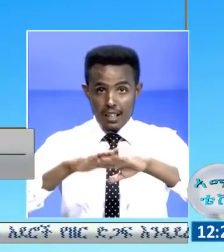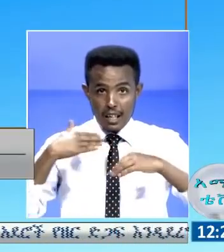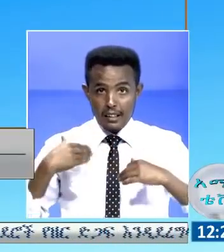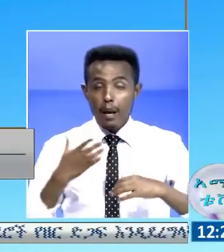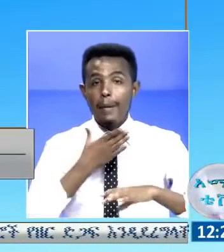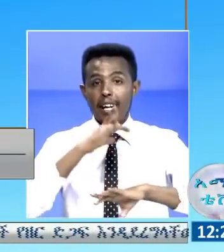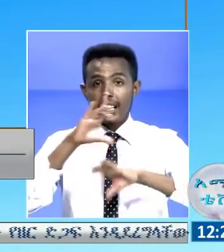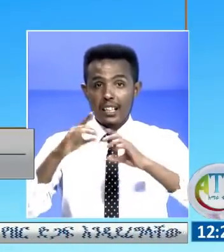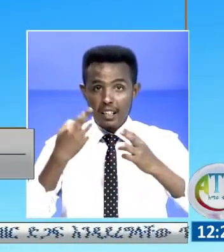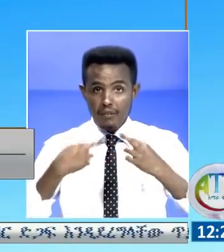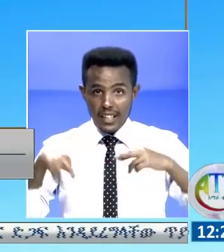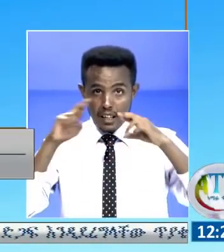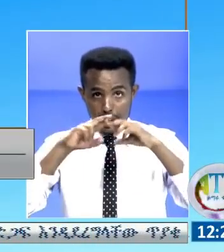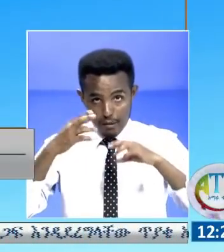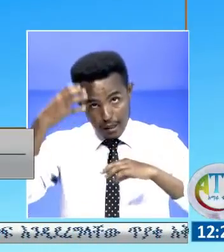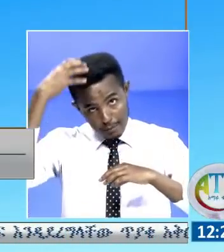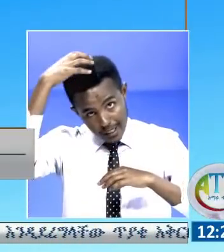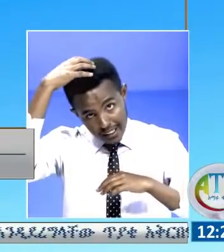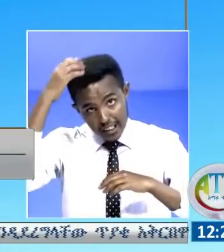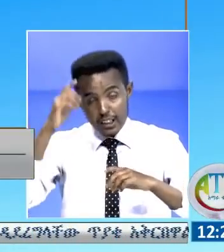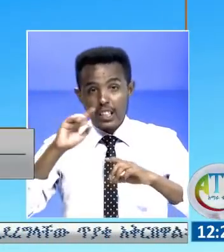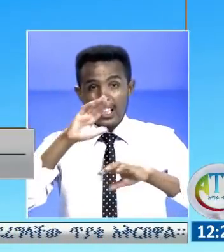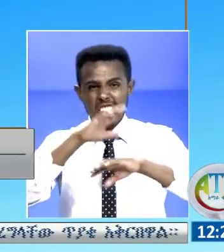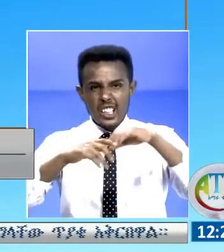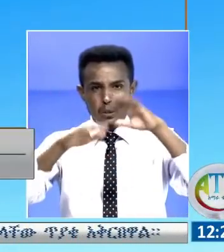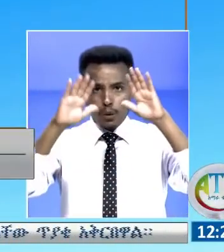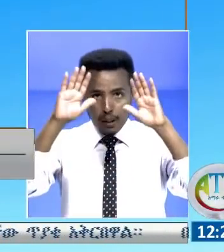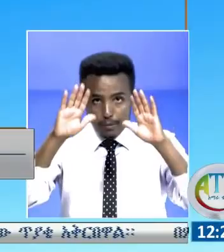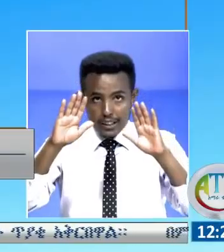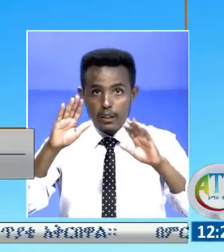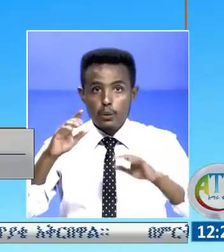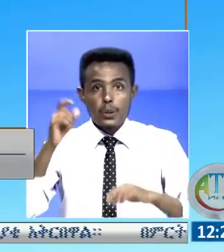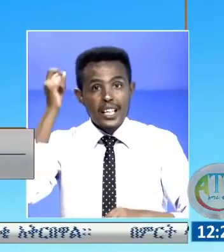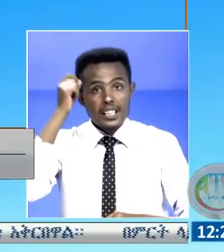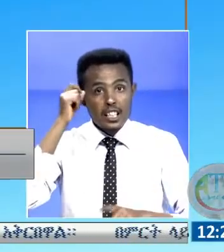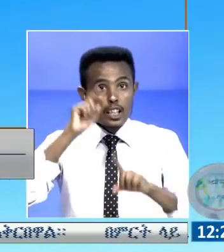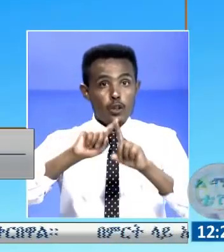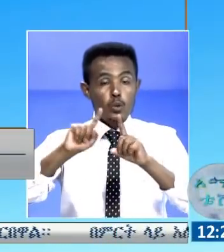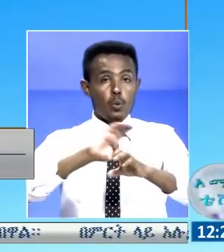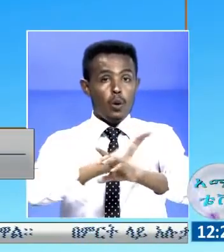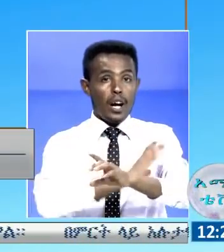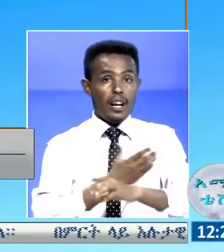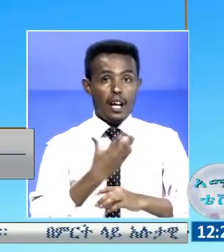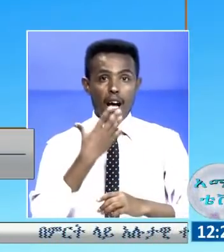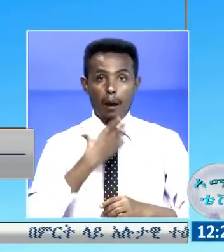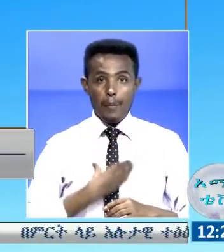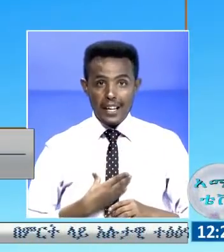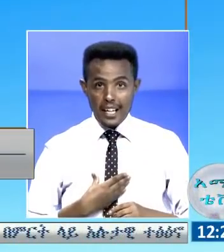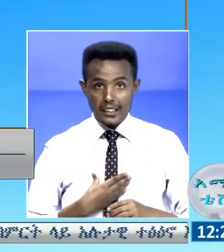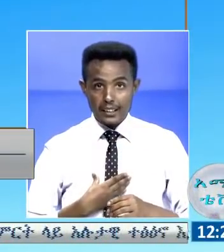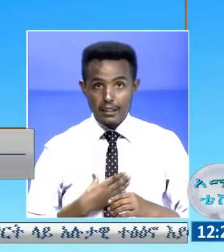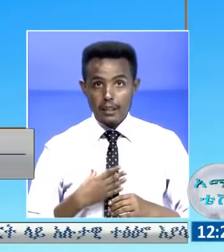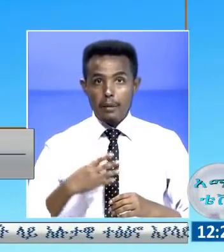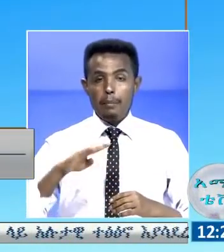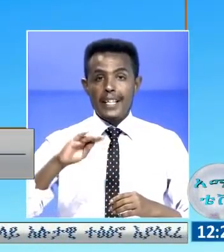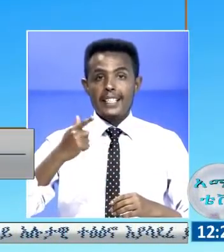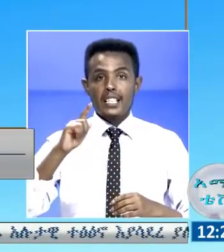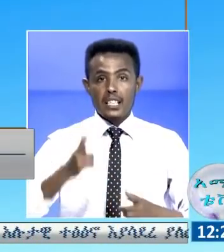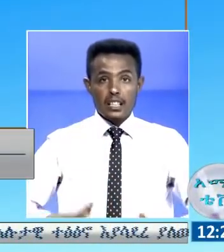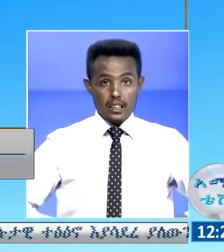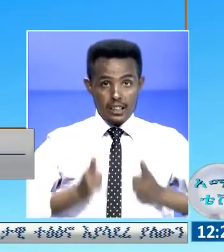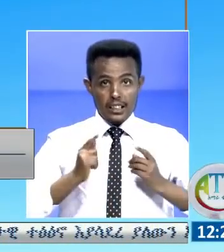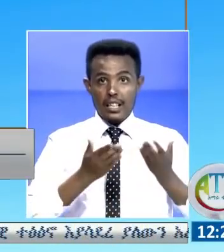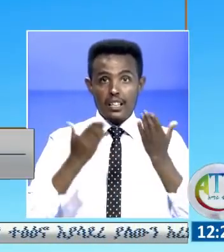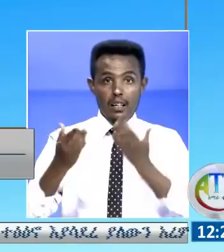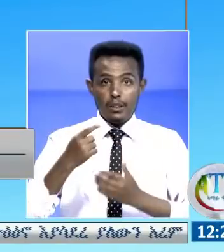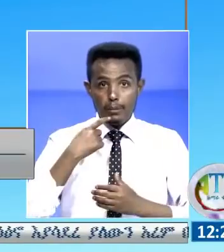የአማራ ክልልና የፌዴራል መንግስት እጃቸውን ለሚሰጡ የትህነግ ልዩ ኃይል አባላት መድህን እሰጣለሁ የህይወት